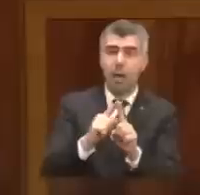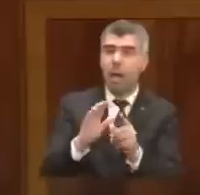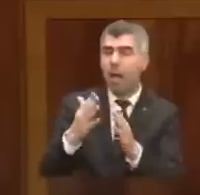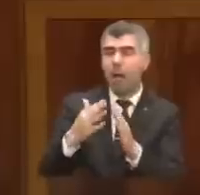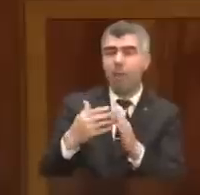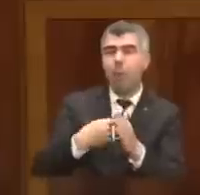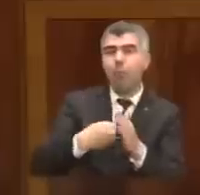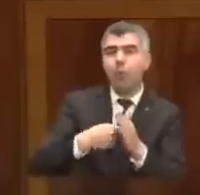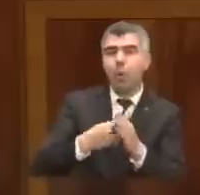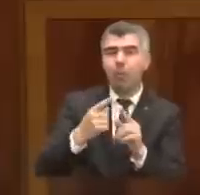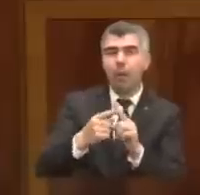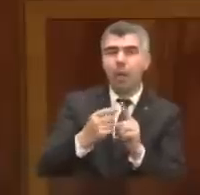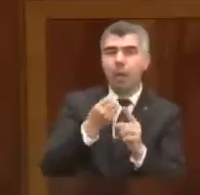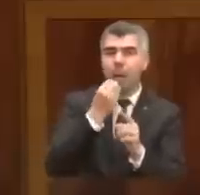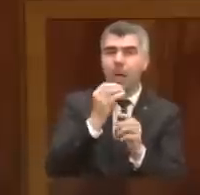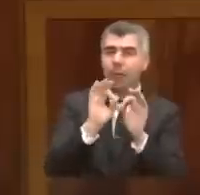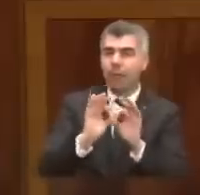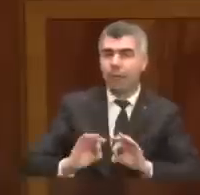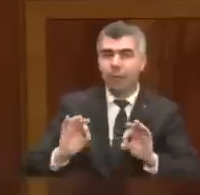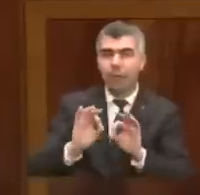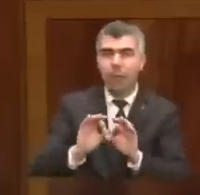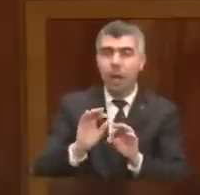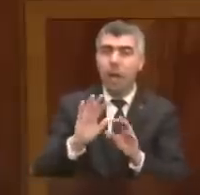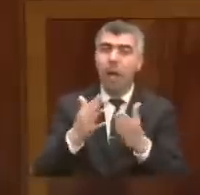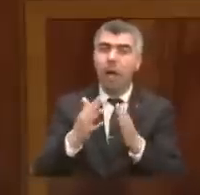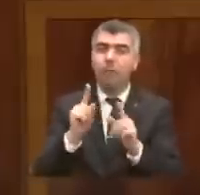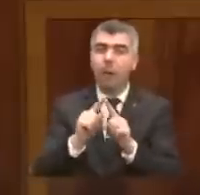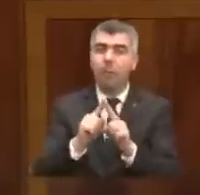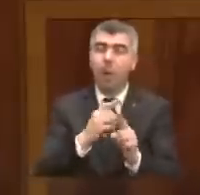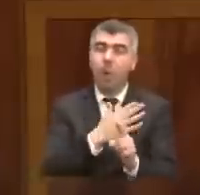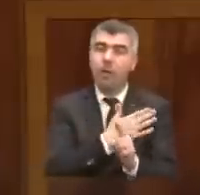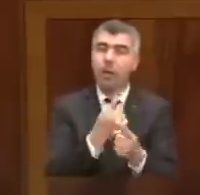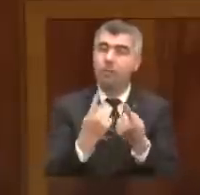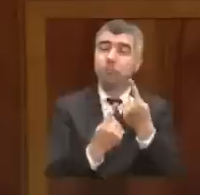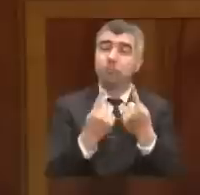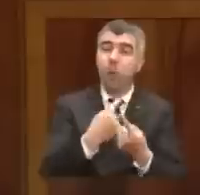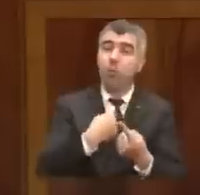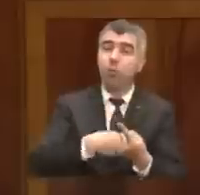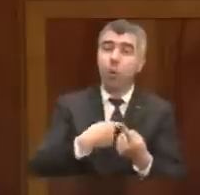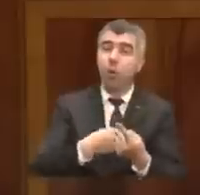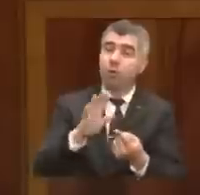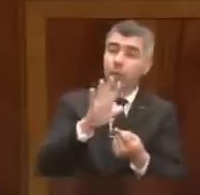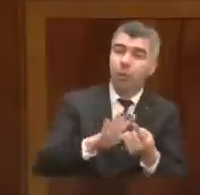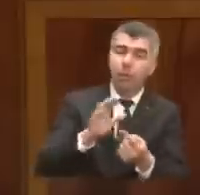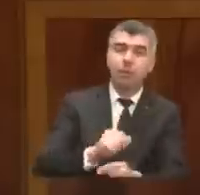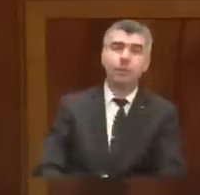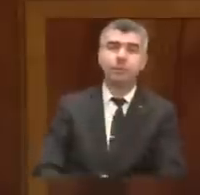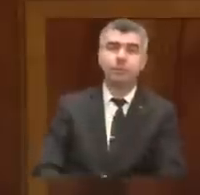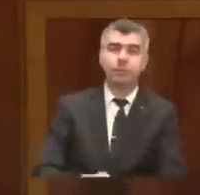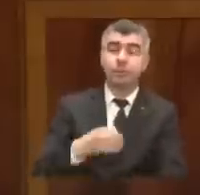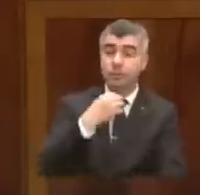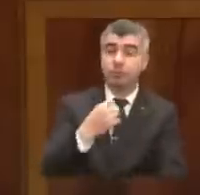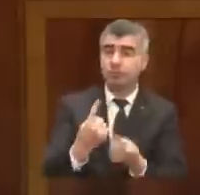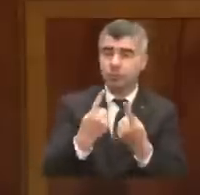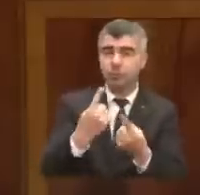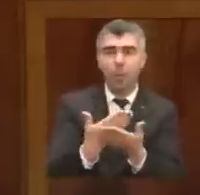كنا كنخافوا على كرشنا من الجوع، واليوم نخشى على اوطاننا من تبعات الجوع. كما قال احد المفكرين، غادي تقول لي يلا يا ودي الخير